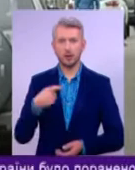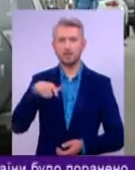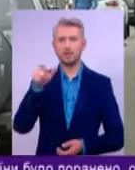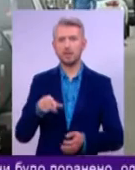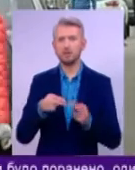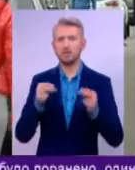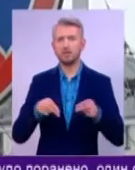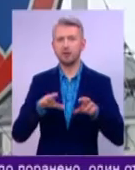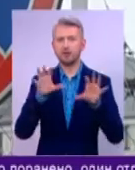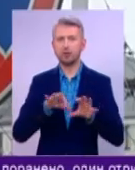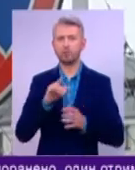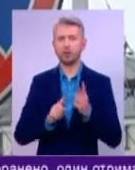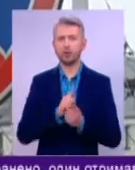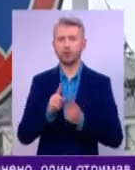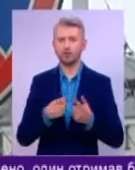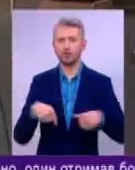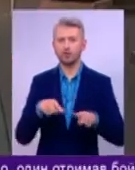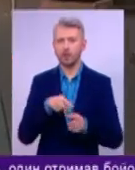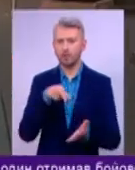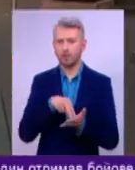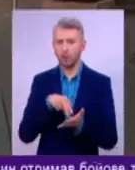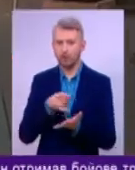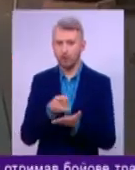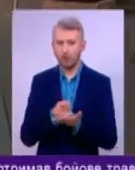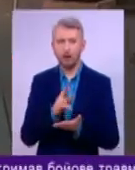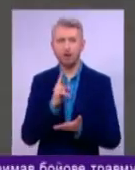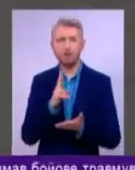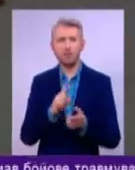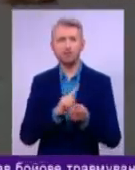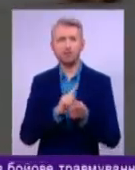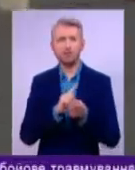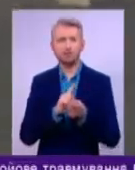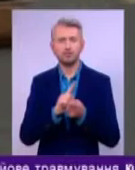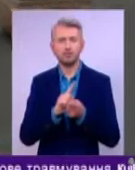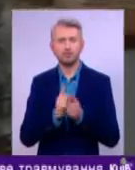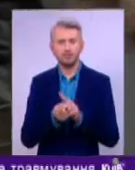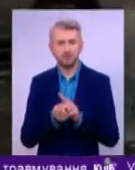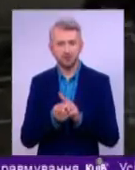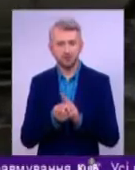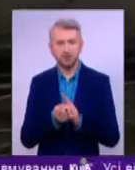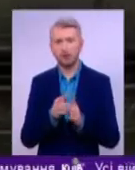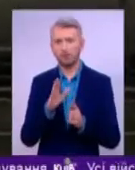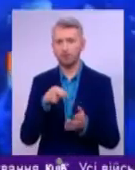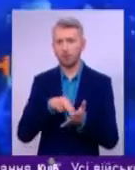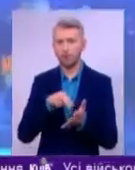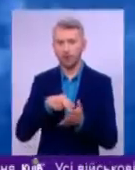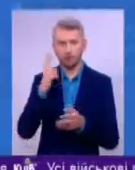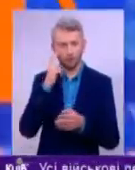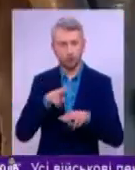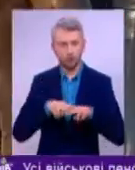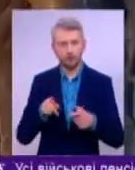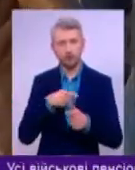Президент підписав закон про реформу у сфері паркування. Як зміниться власне паркування у столиці і чи